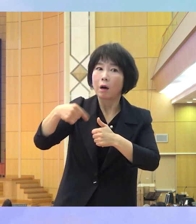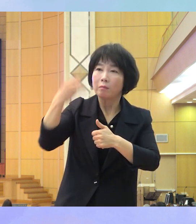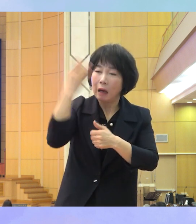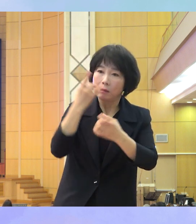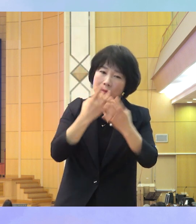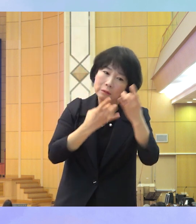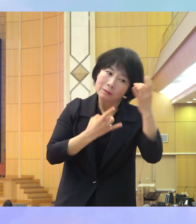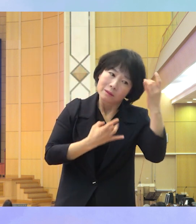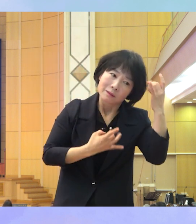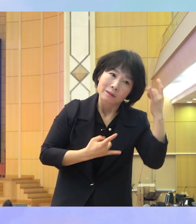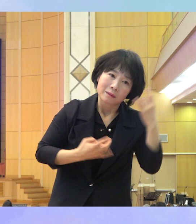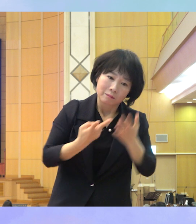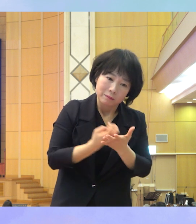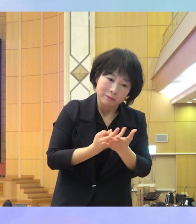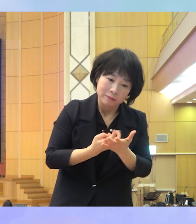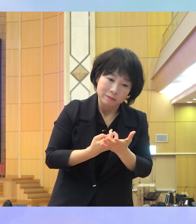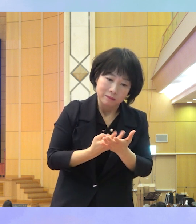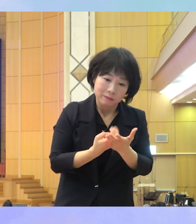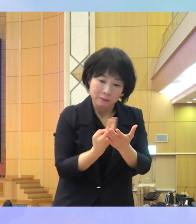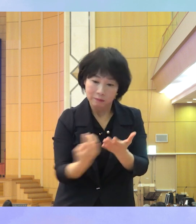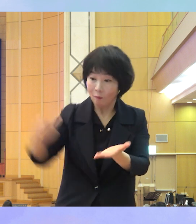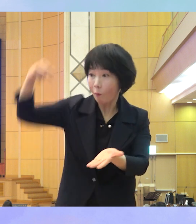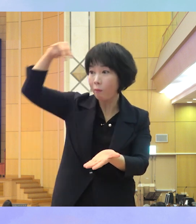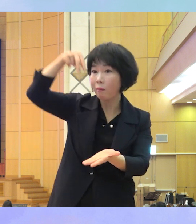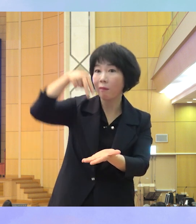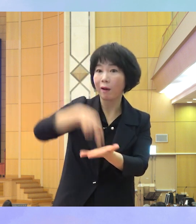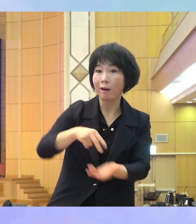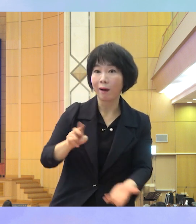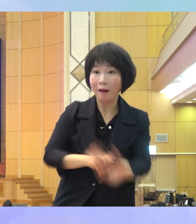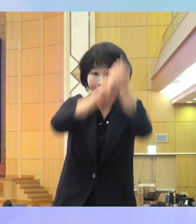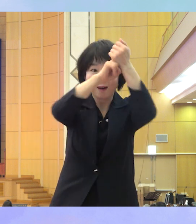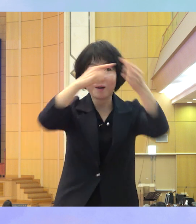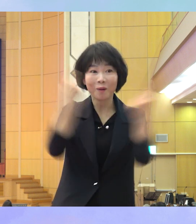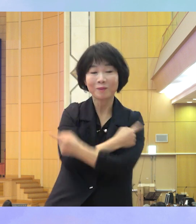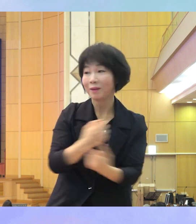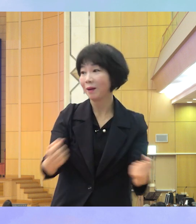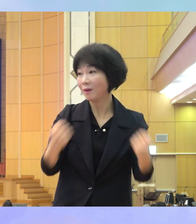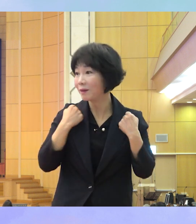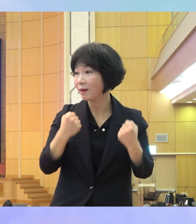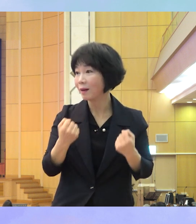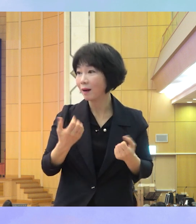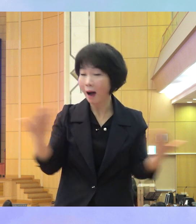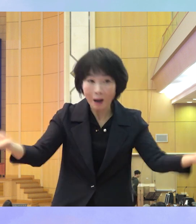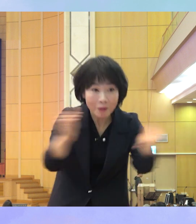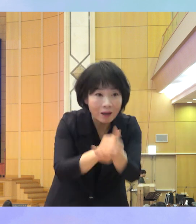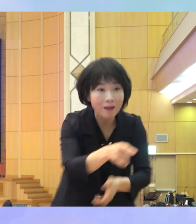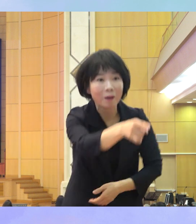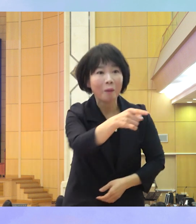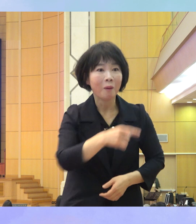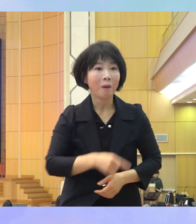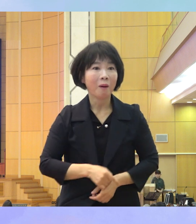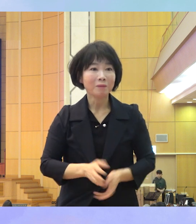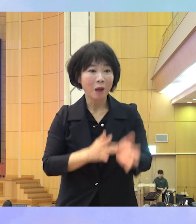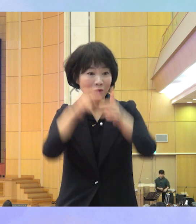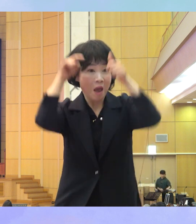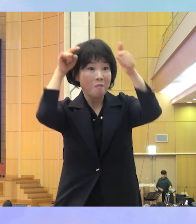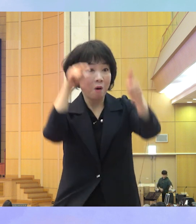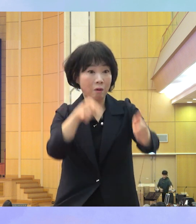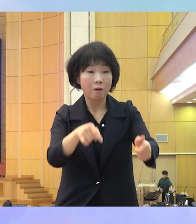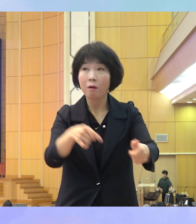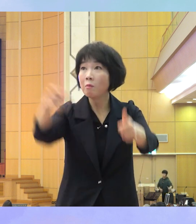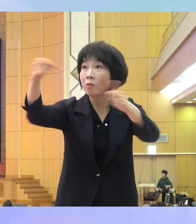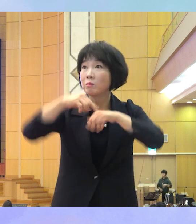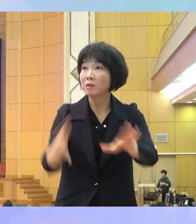나아버리고 힘이 생기고 나서 자기의 침상 요를 둘둘둘 말아서 어깨에 메고 할렐루야 하고